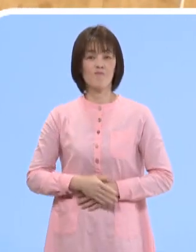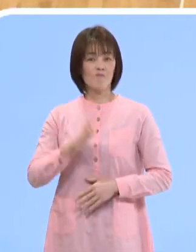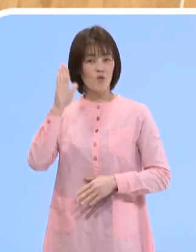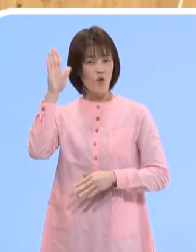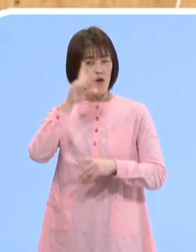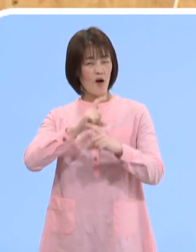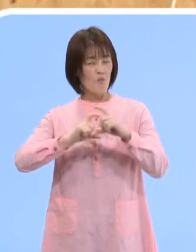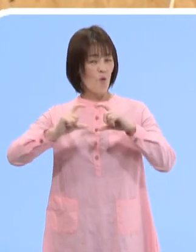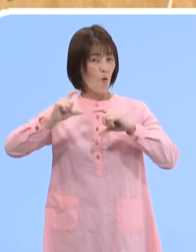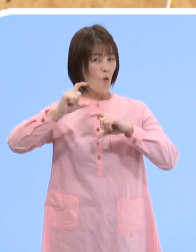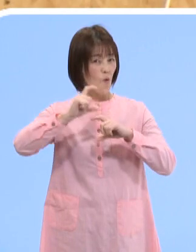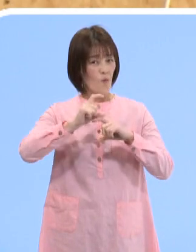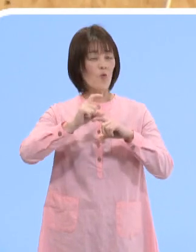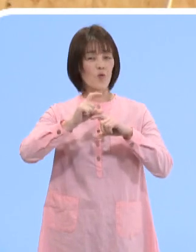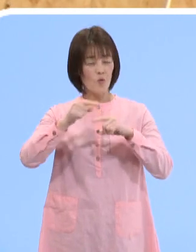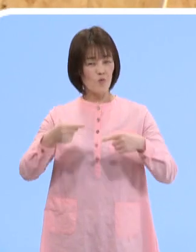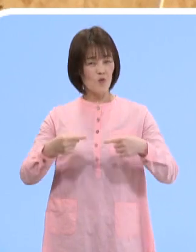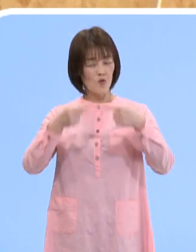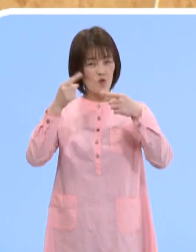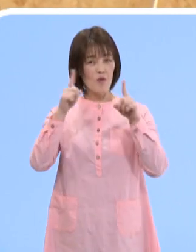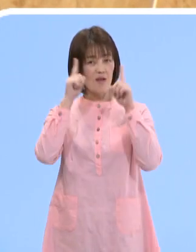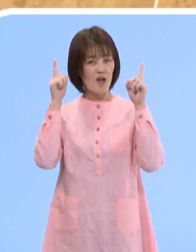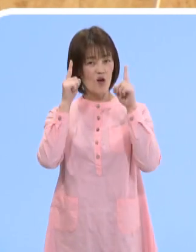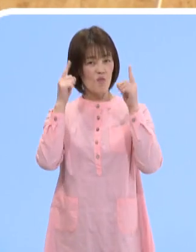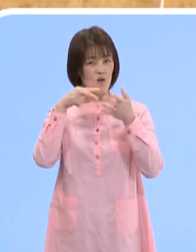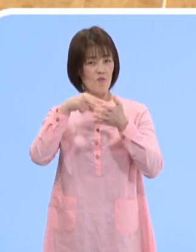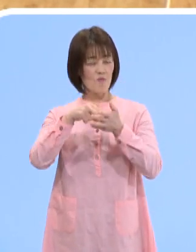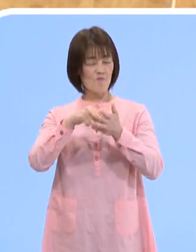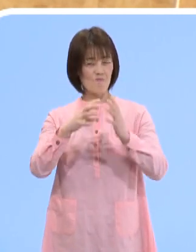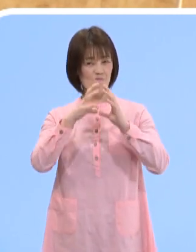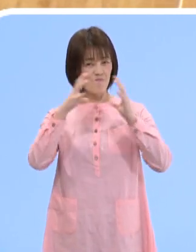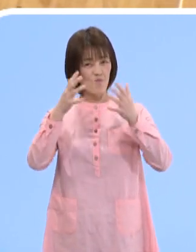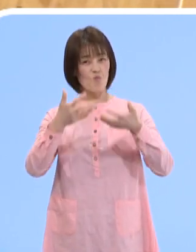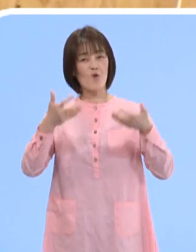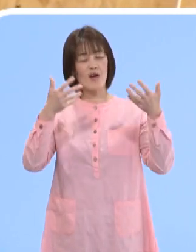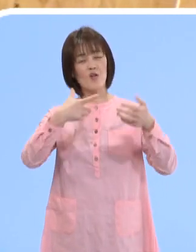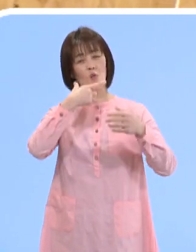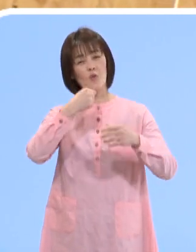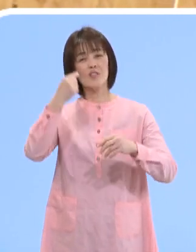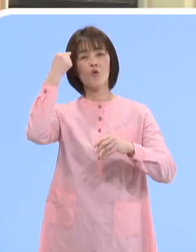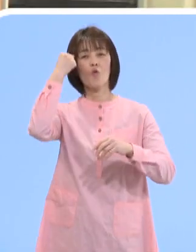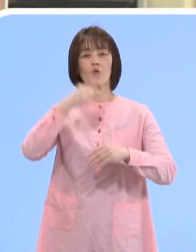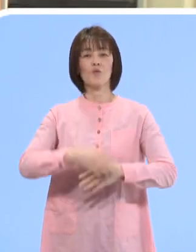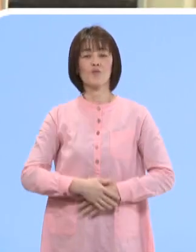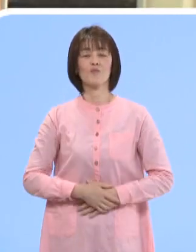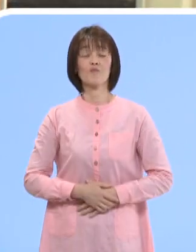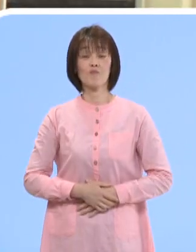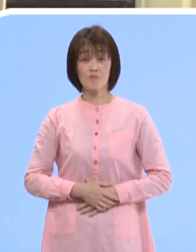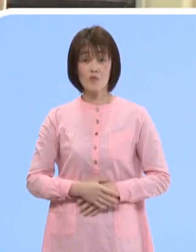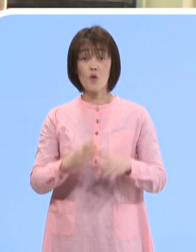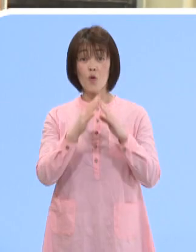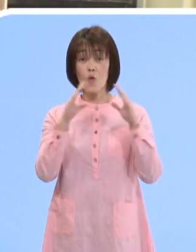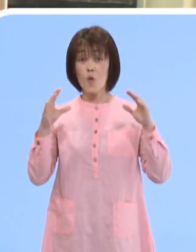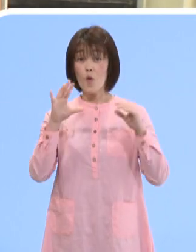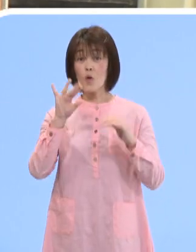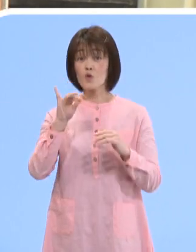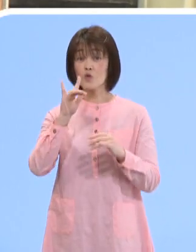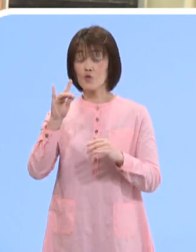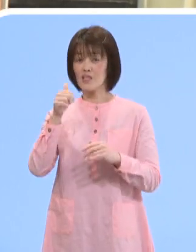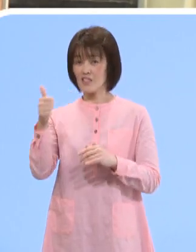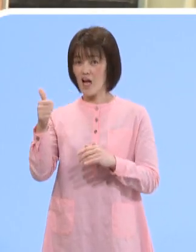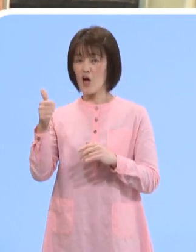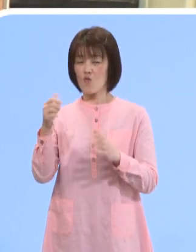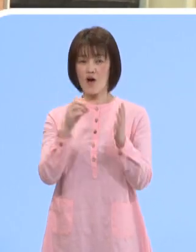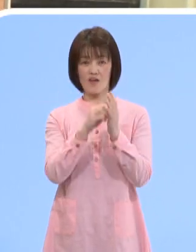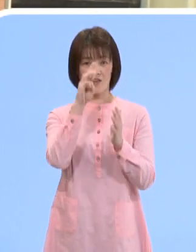当に洲本のメインイベントとして大きくなっていければっていう。 大杉さんは石川